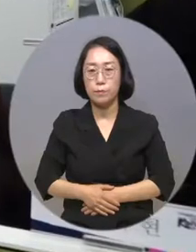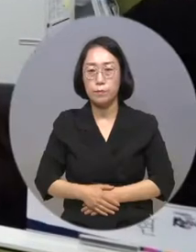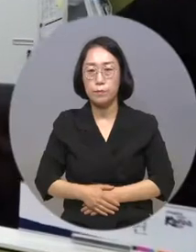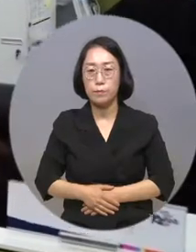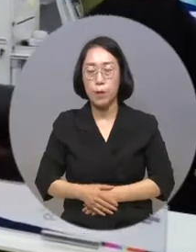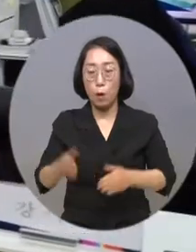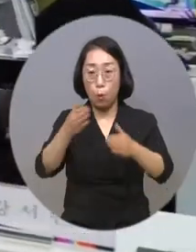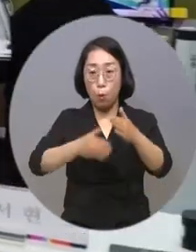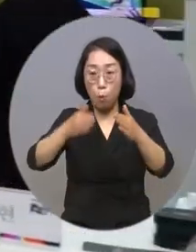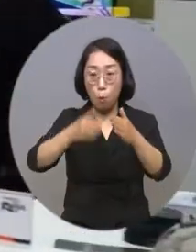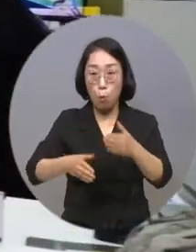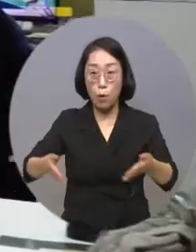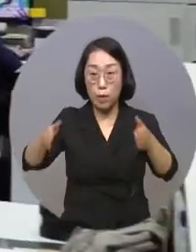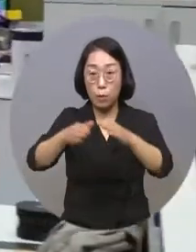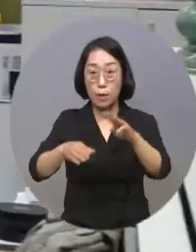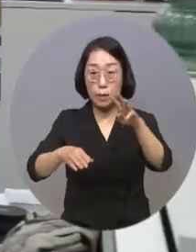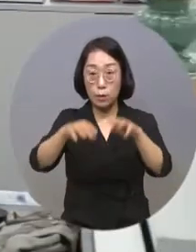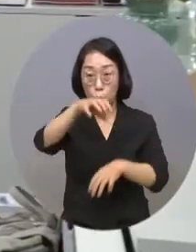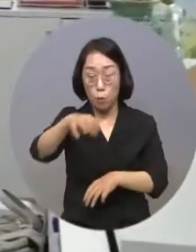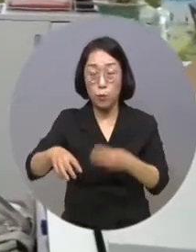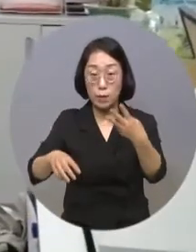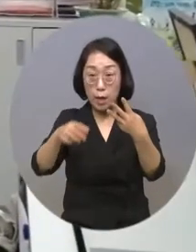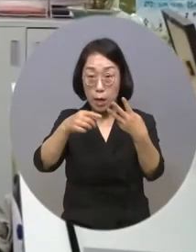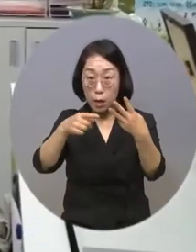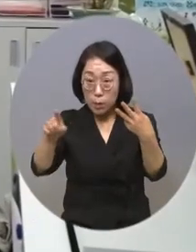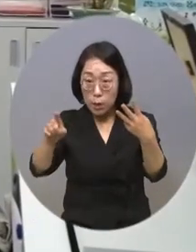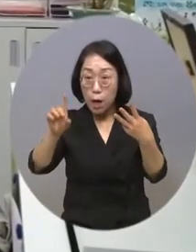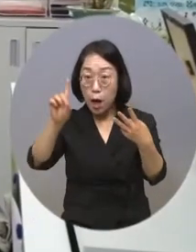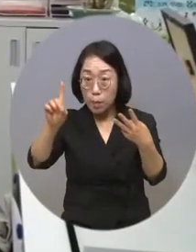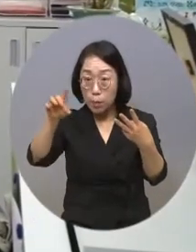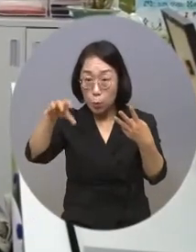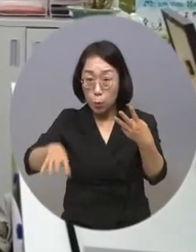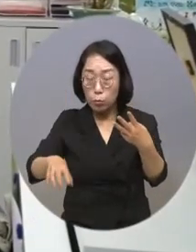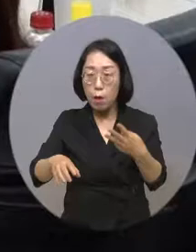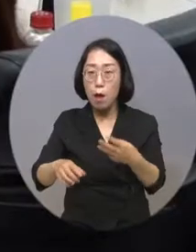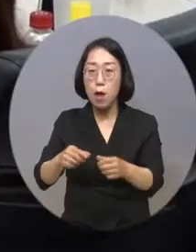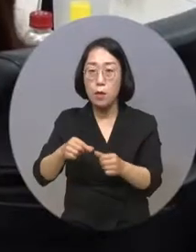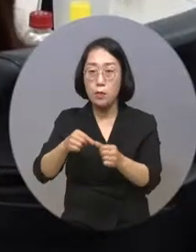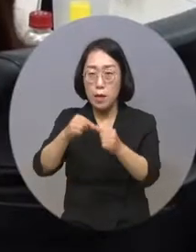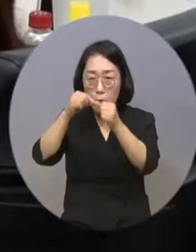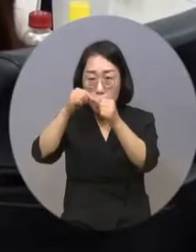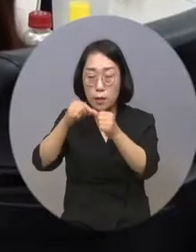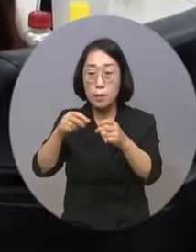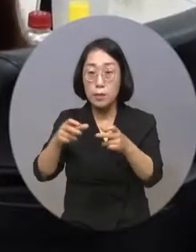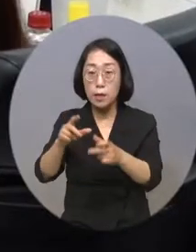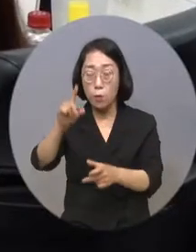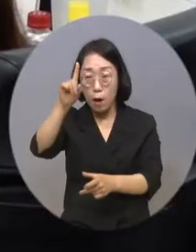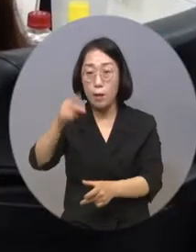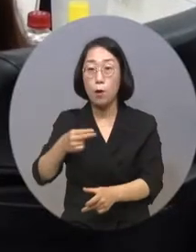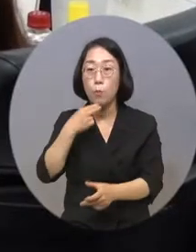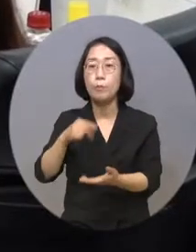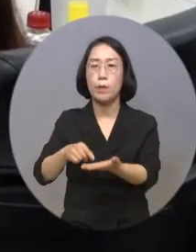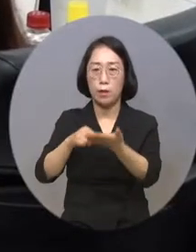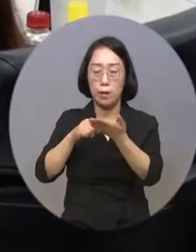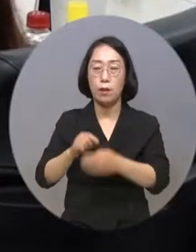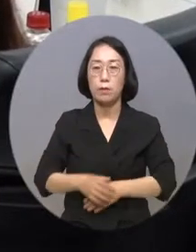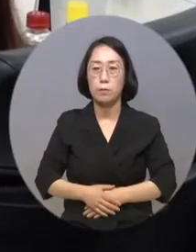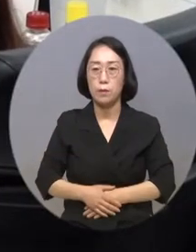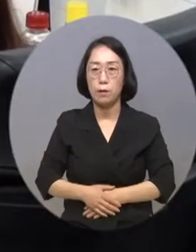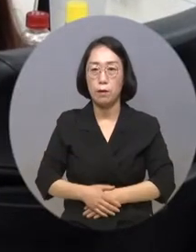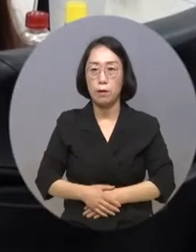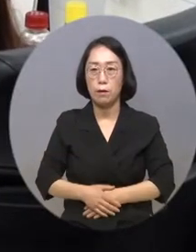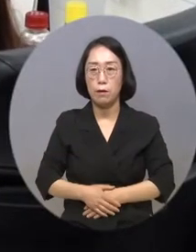공공기관 3곳 중 1곳 이상 은 지난 5년간 장애인을 한 명도 채용하지 않은 것으로 나타났습니다